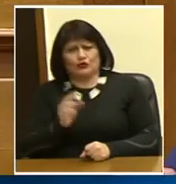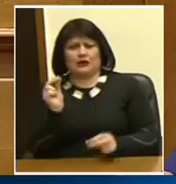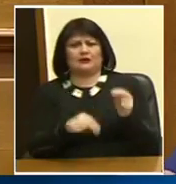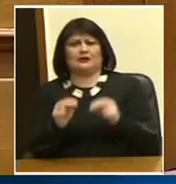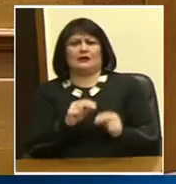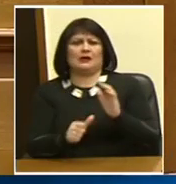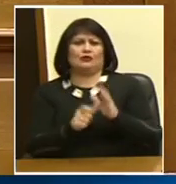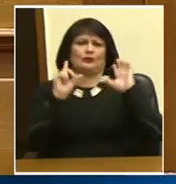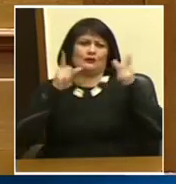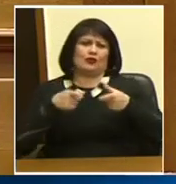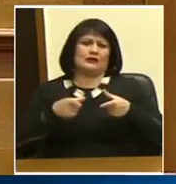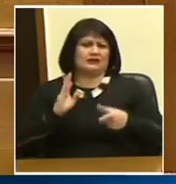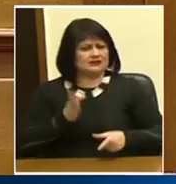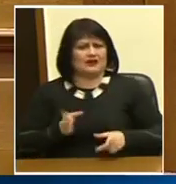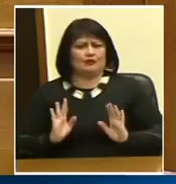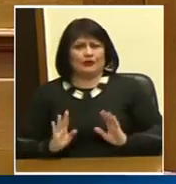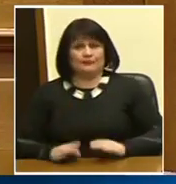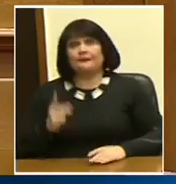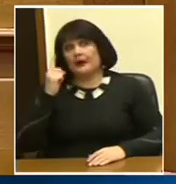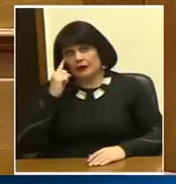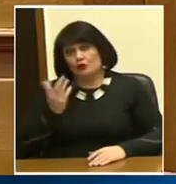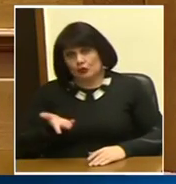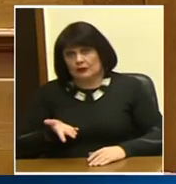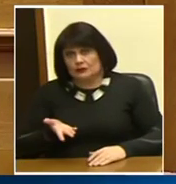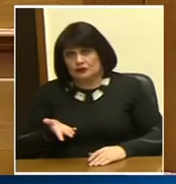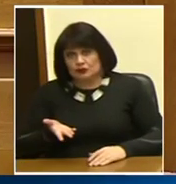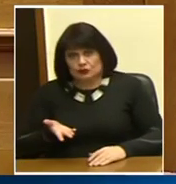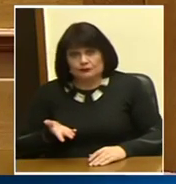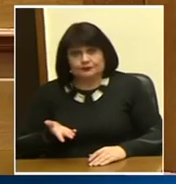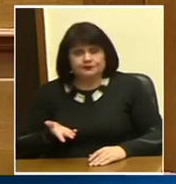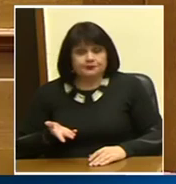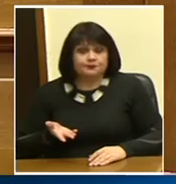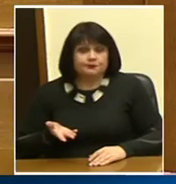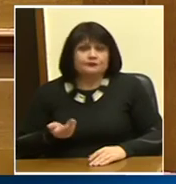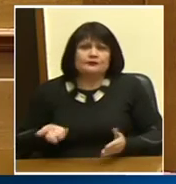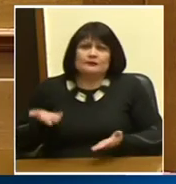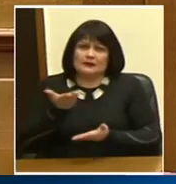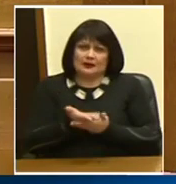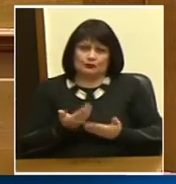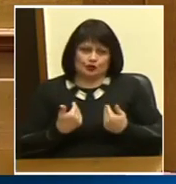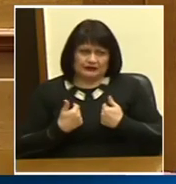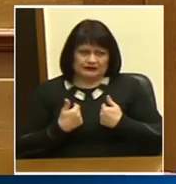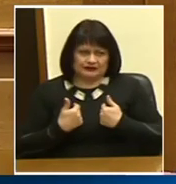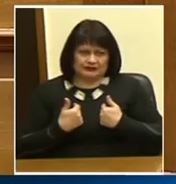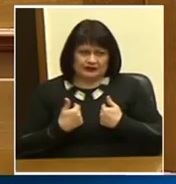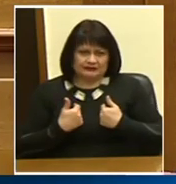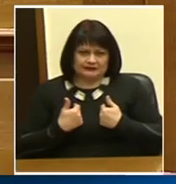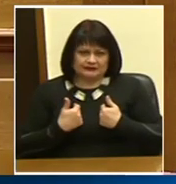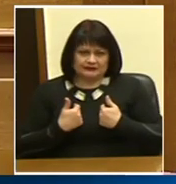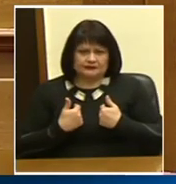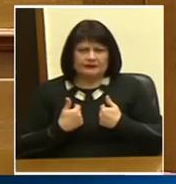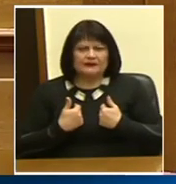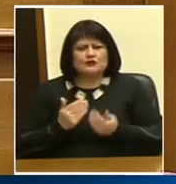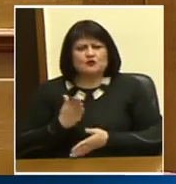μεσολάβηση εκλογών. Νομίζω λοιπόν ότι η πρόταση που μετά από πολύ βάσανο